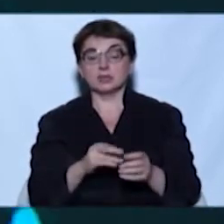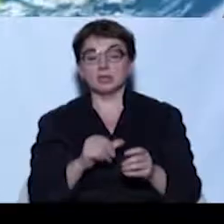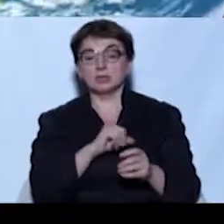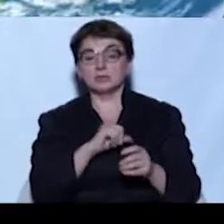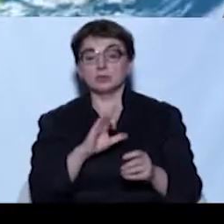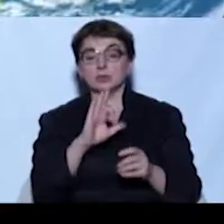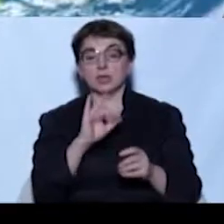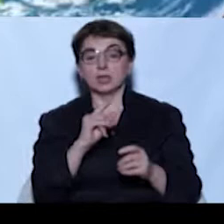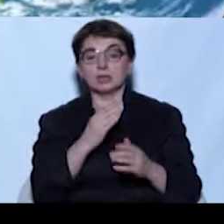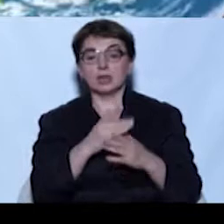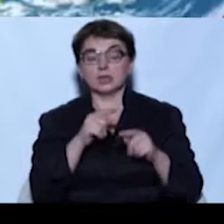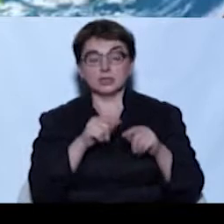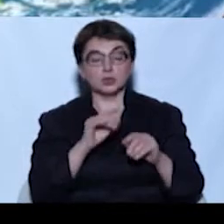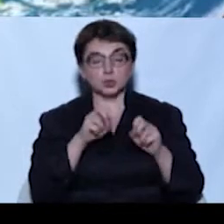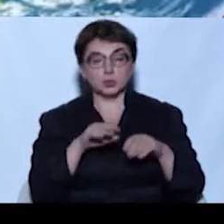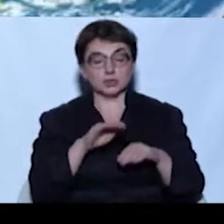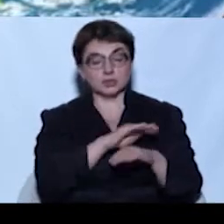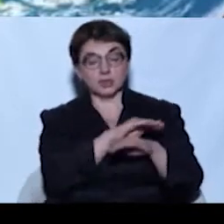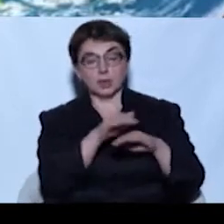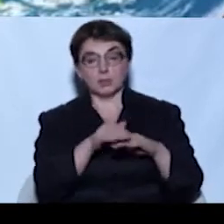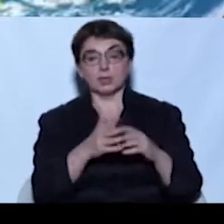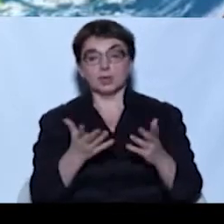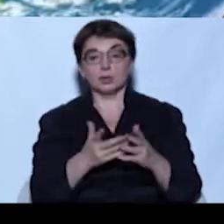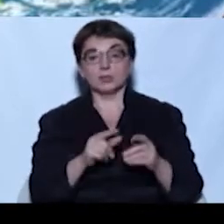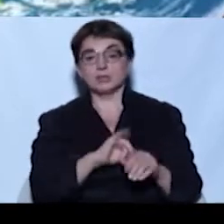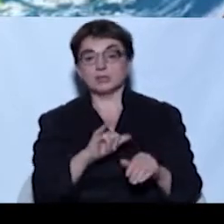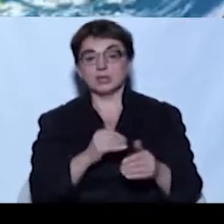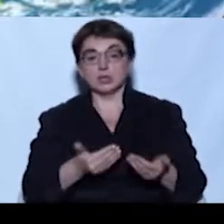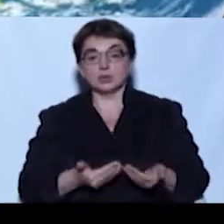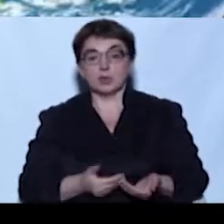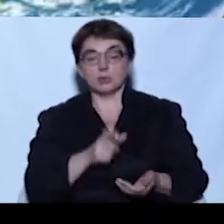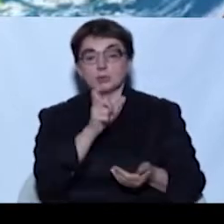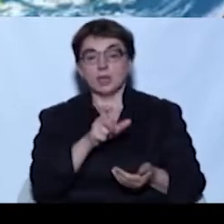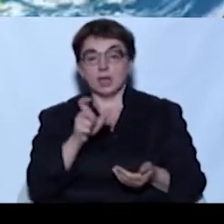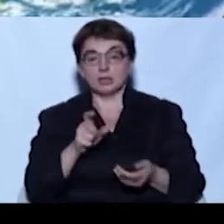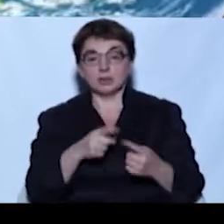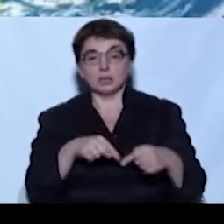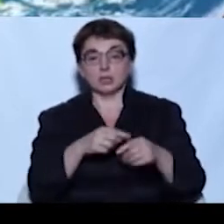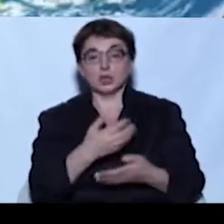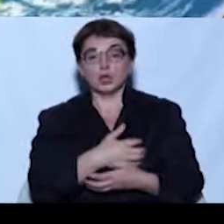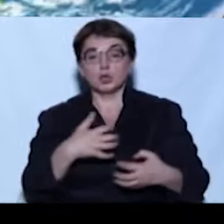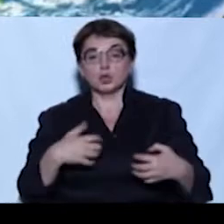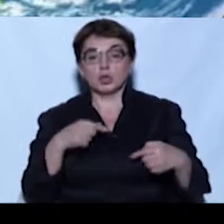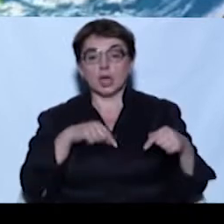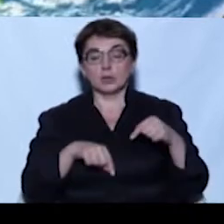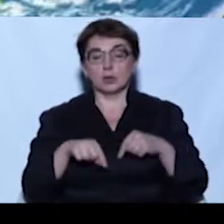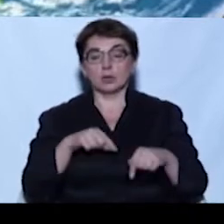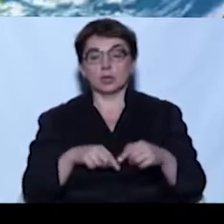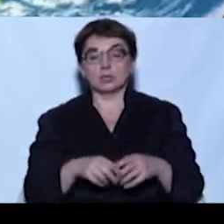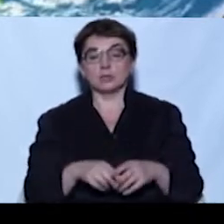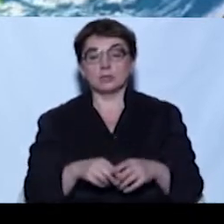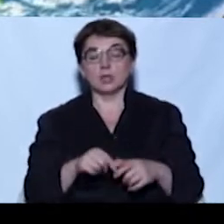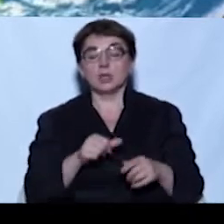ქერქი არის სწორედ ის ფენა, რომელიც დასახლებულია ცოცხალი ორგანიზმებით.